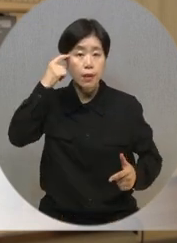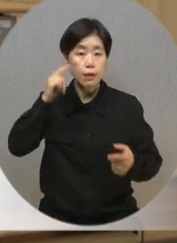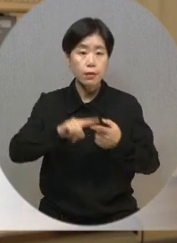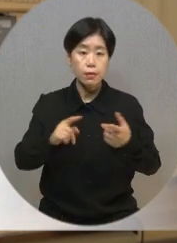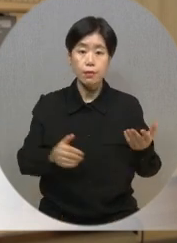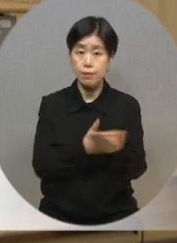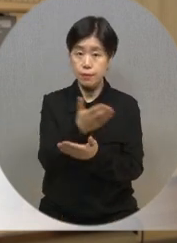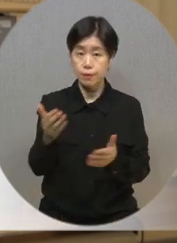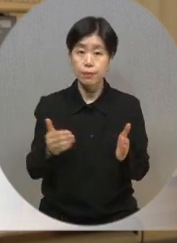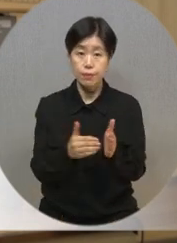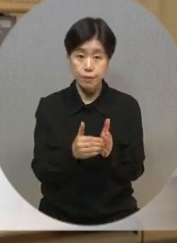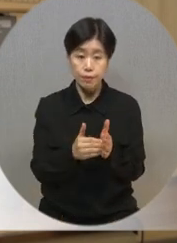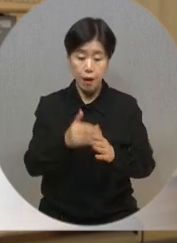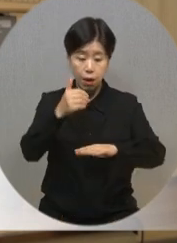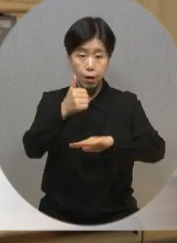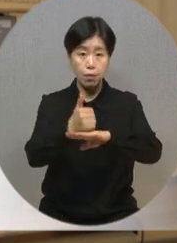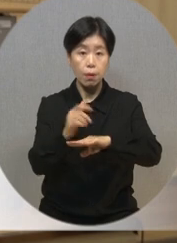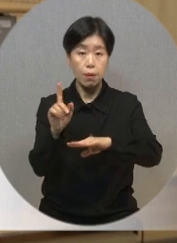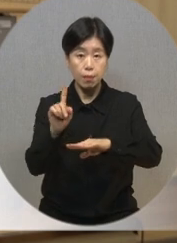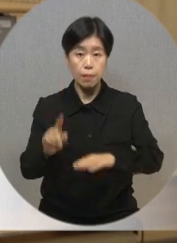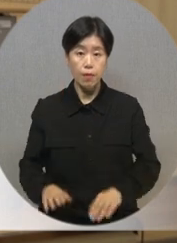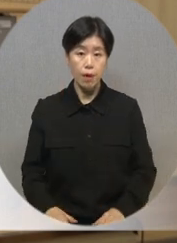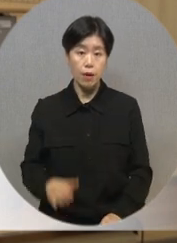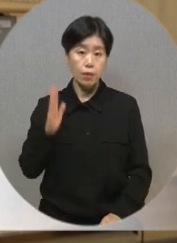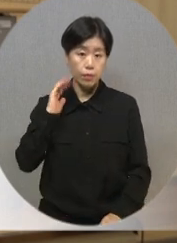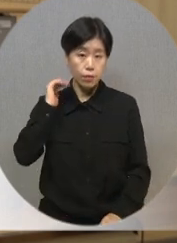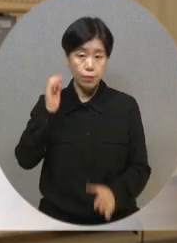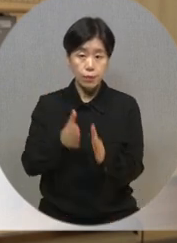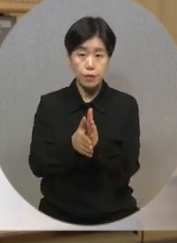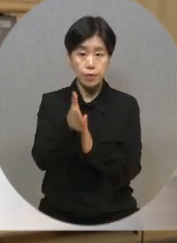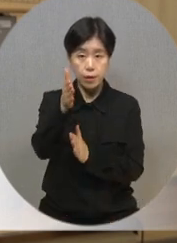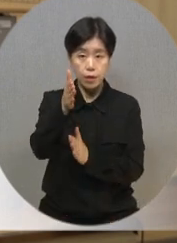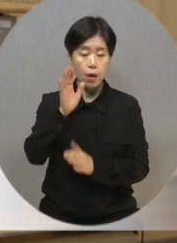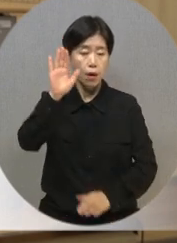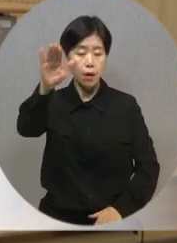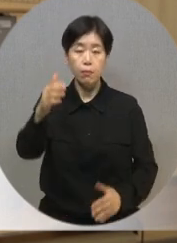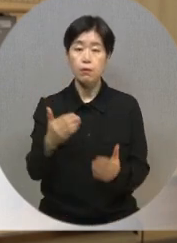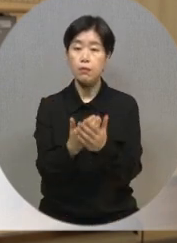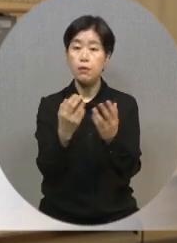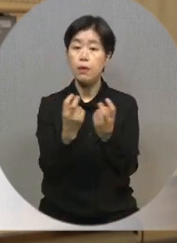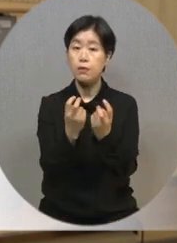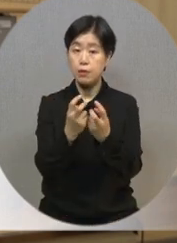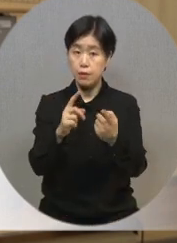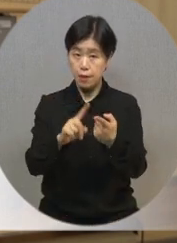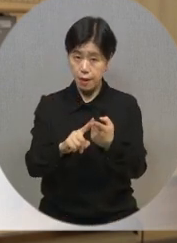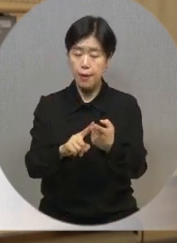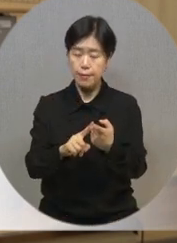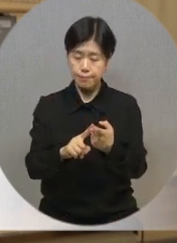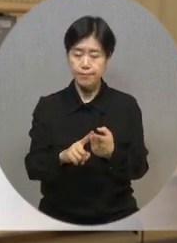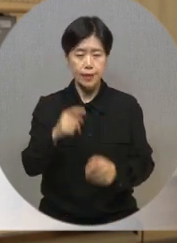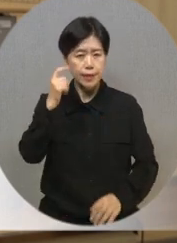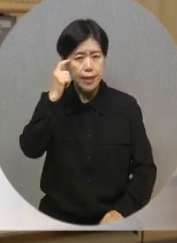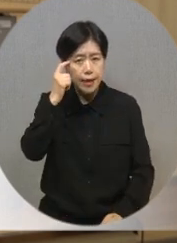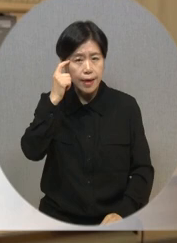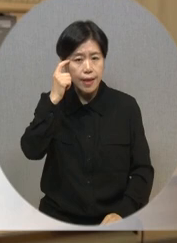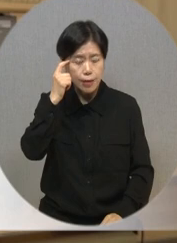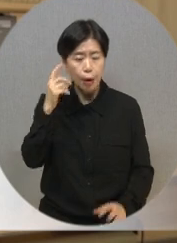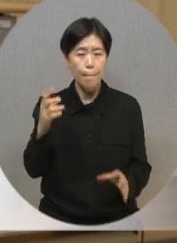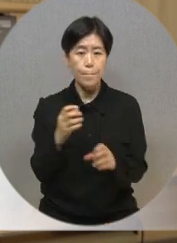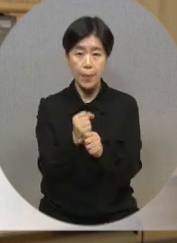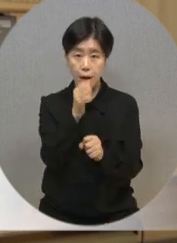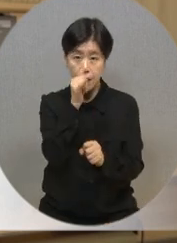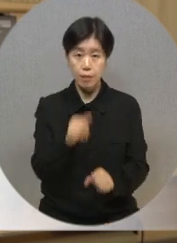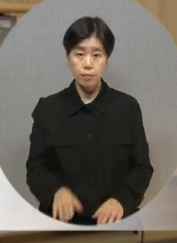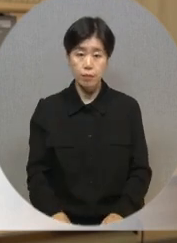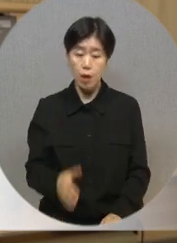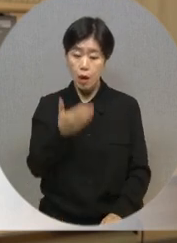주셨고요. 결론은 그런 것 같습니다. 의정부 시를 어떻게 발전시킬 것인가에 대한 의제로서 함축됐는데요.